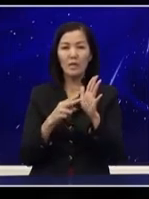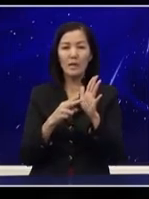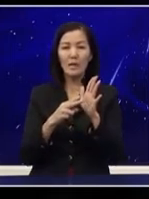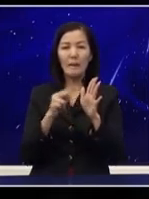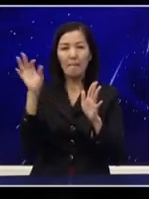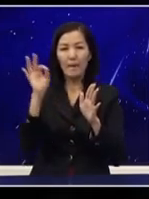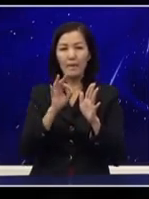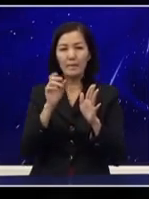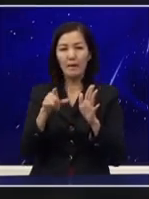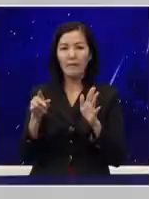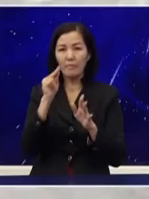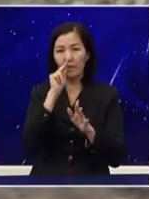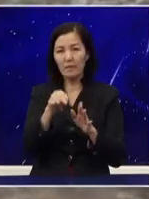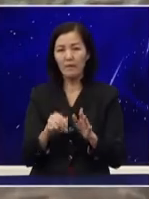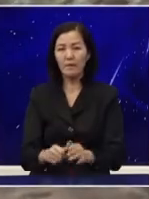отыр.